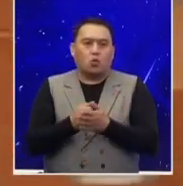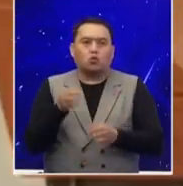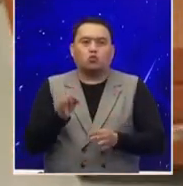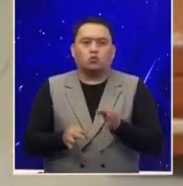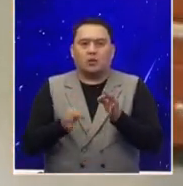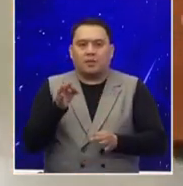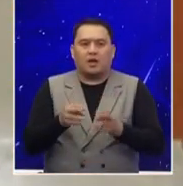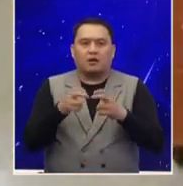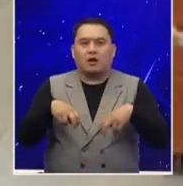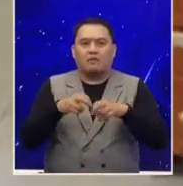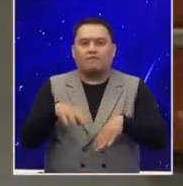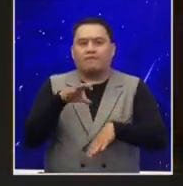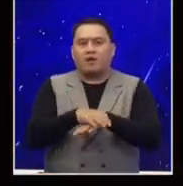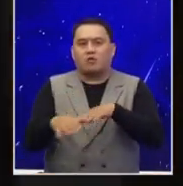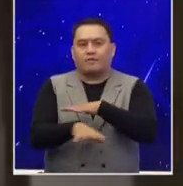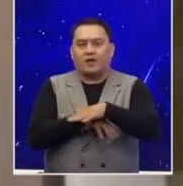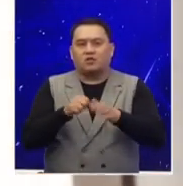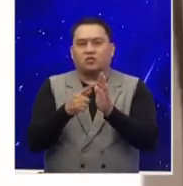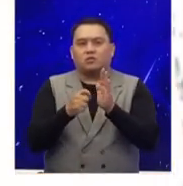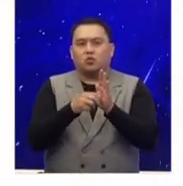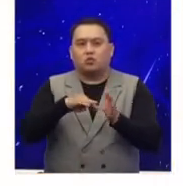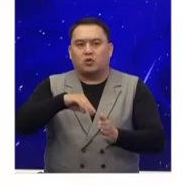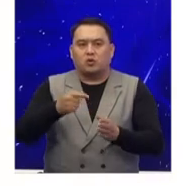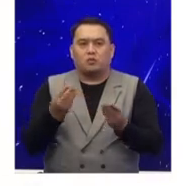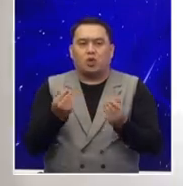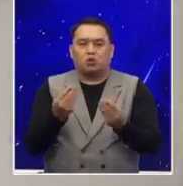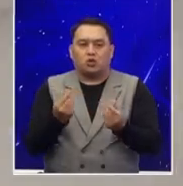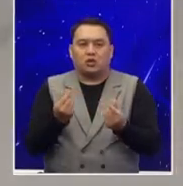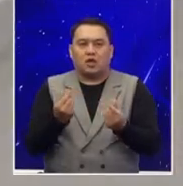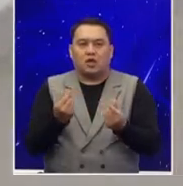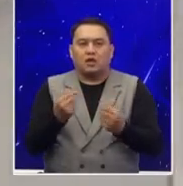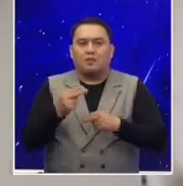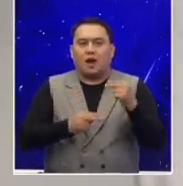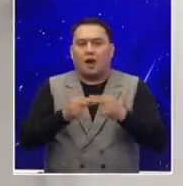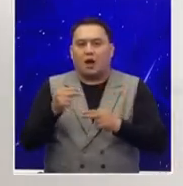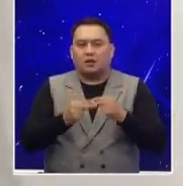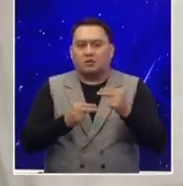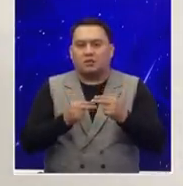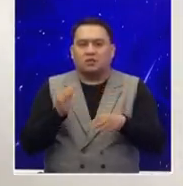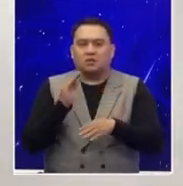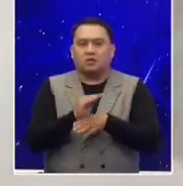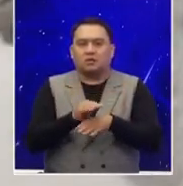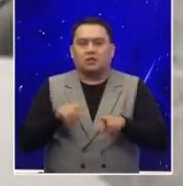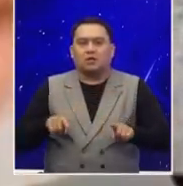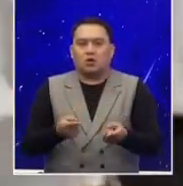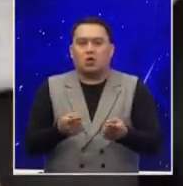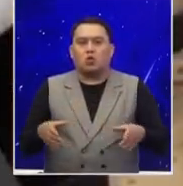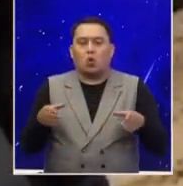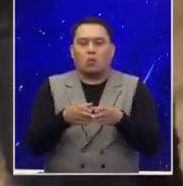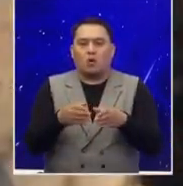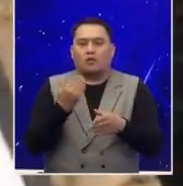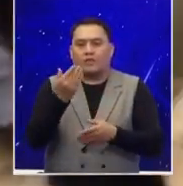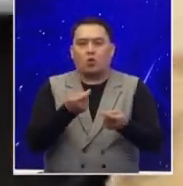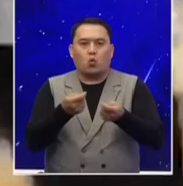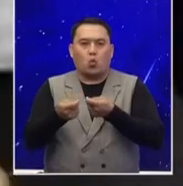досудебного расследования по факту хищения 700 миллионов бюджетных средств при строительстве подстанции задержана группа лиц во главе